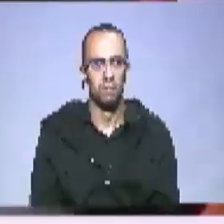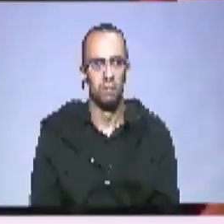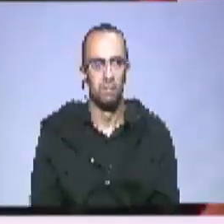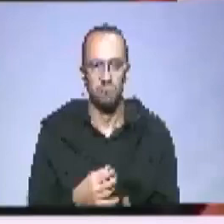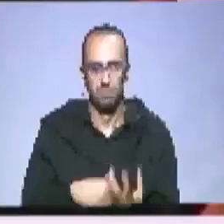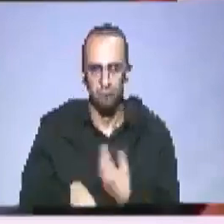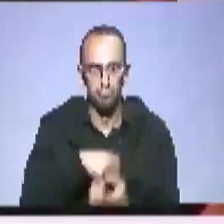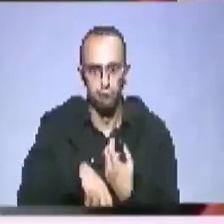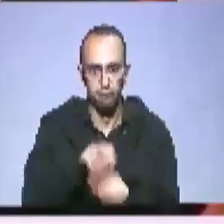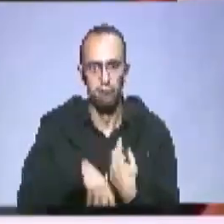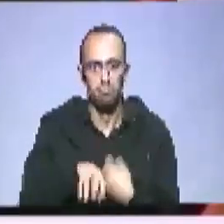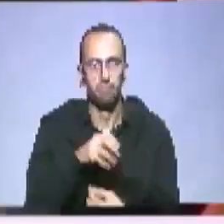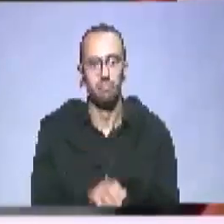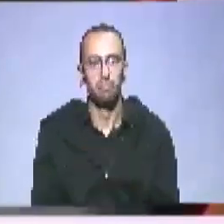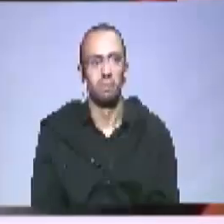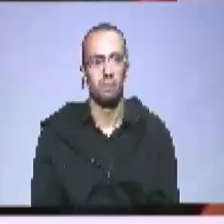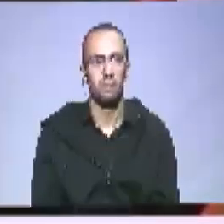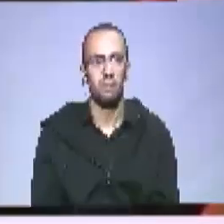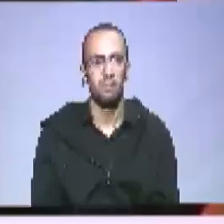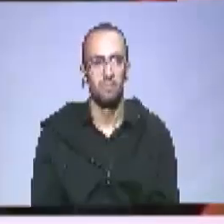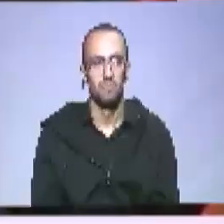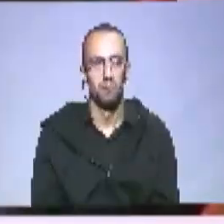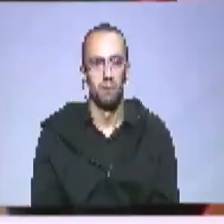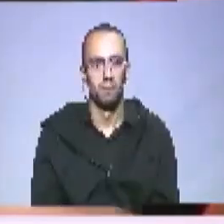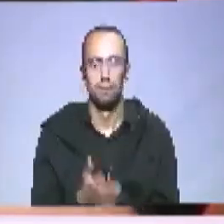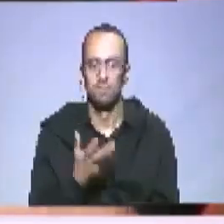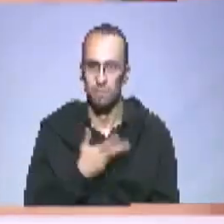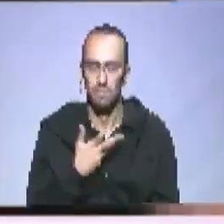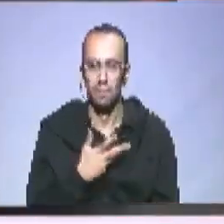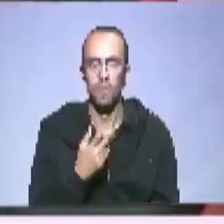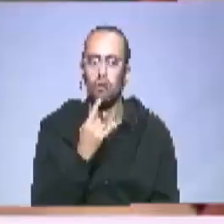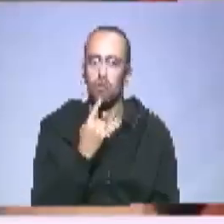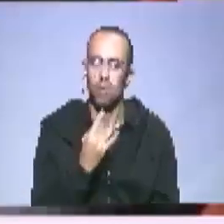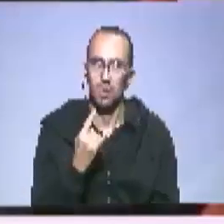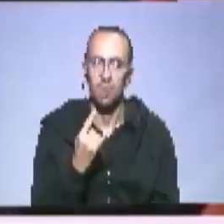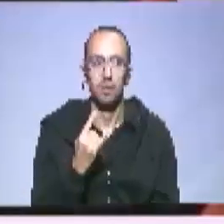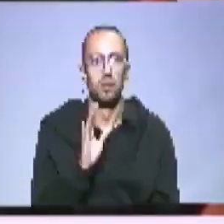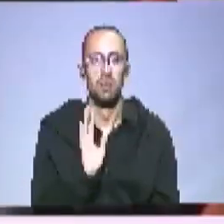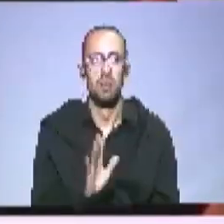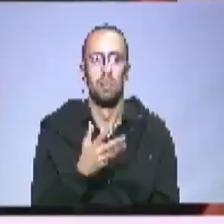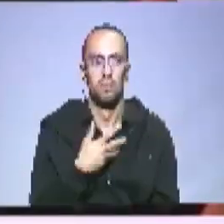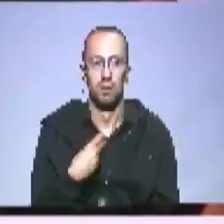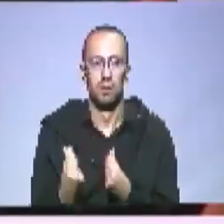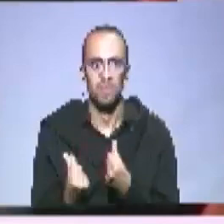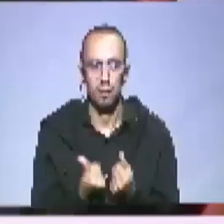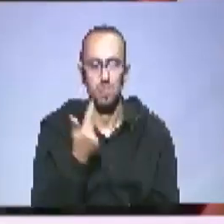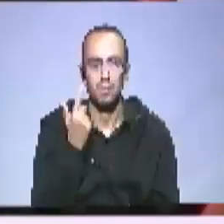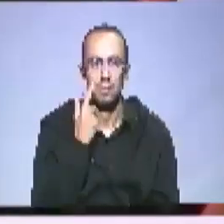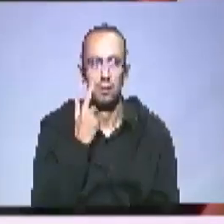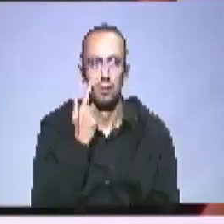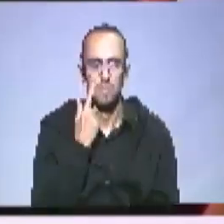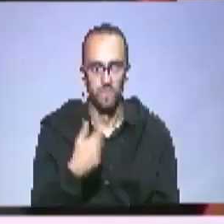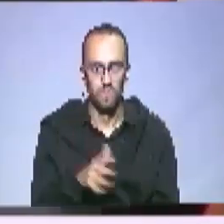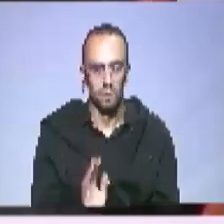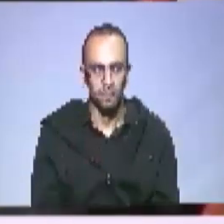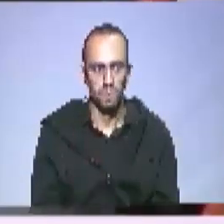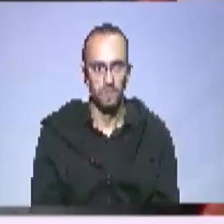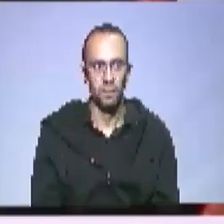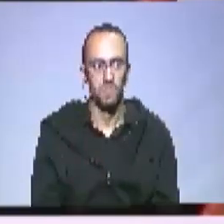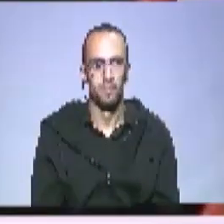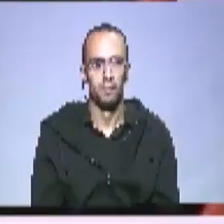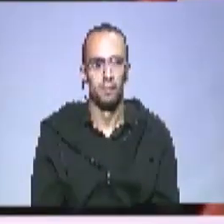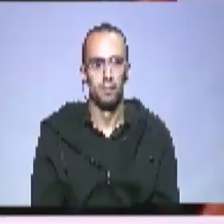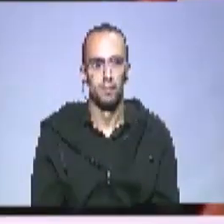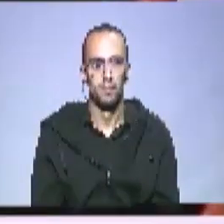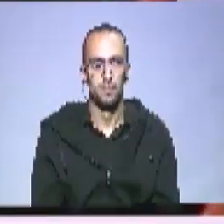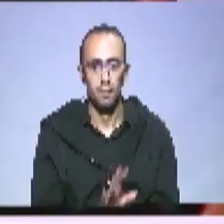ودخلناه كله في بعضه، ونسيبه بقى معانا كده ياخد له 10 دقائق كده، عبال ما ايه نشوف القصه تمشي معانا ازاي.